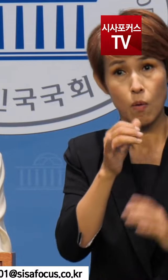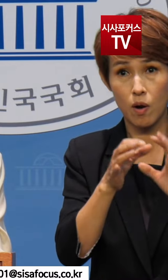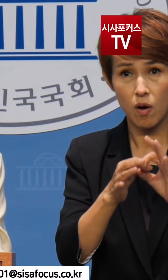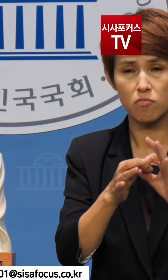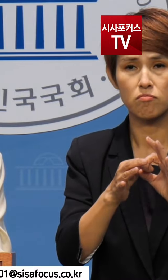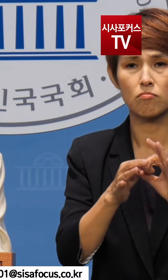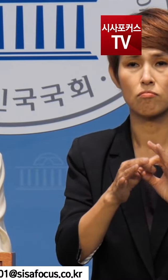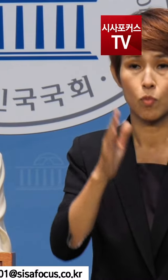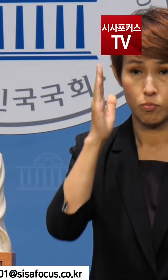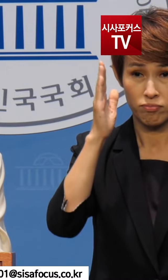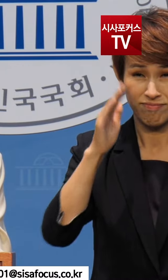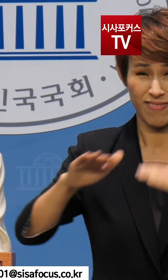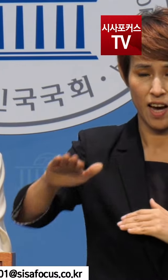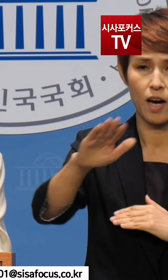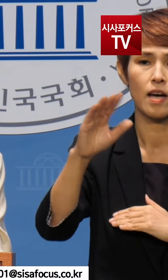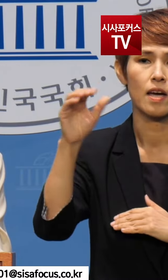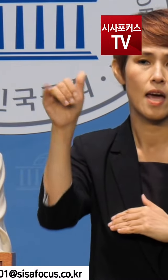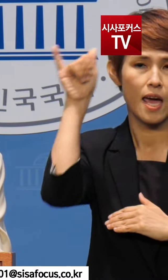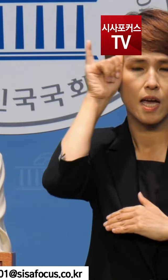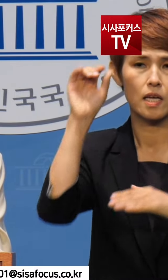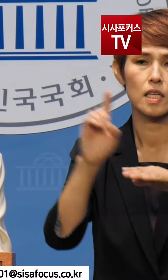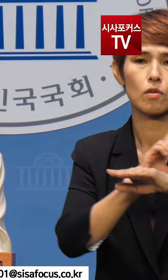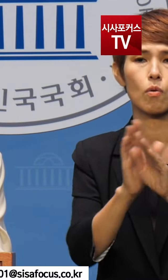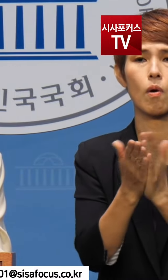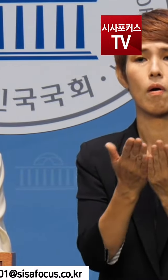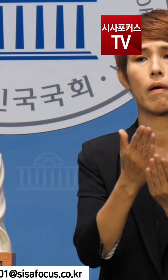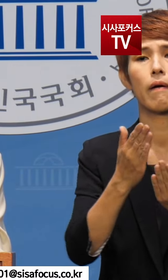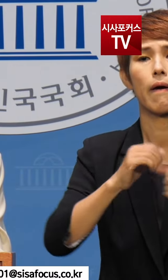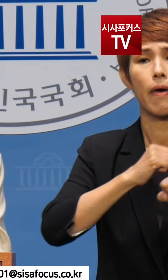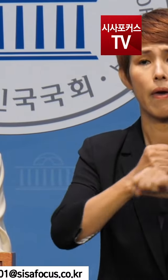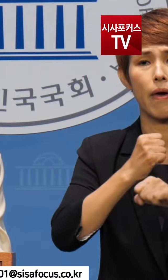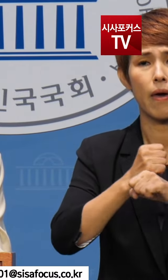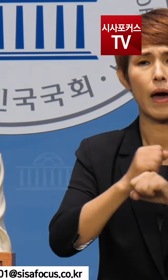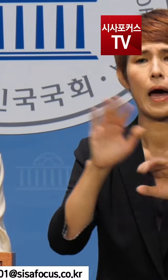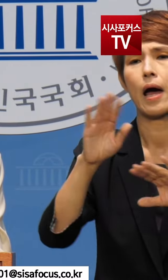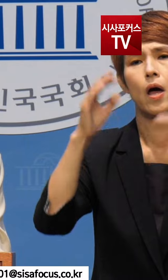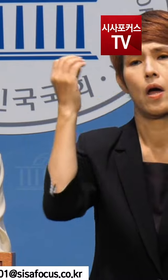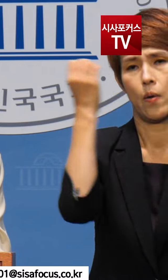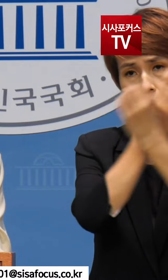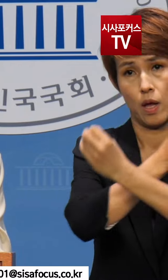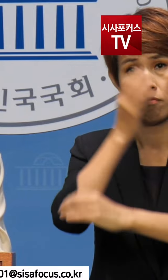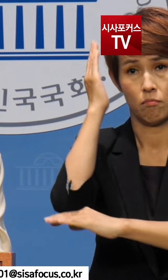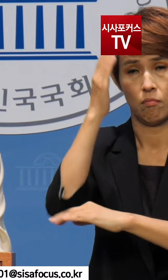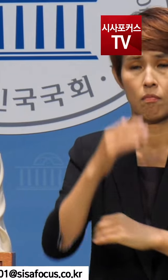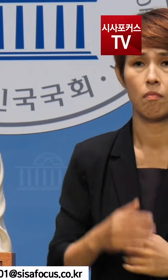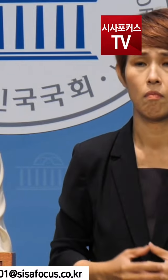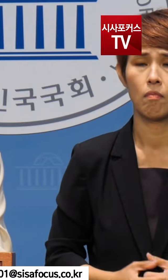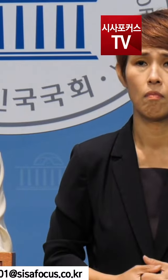수업 전체를 AI 디지털 교과서로 진행한다는 것은 오해라고 했습니다.